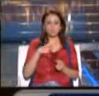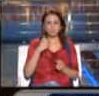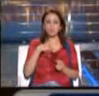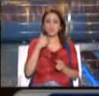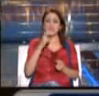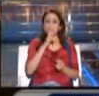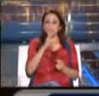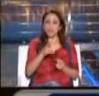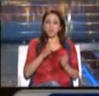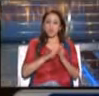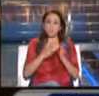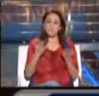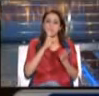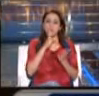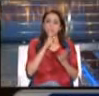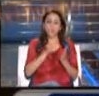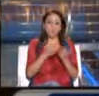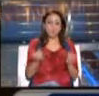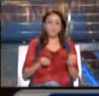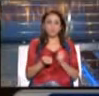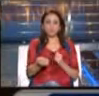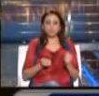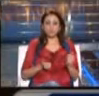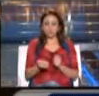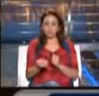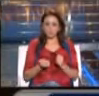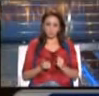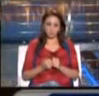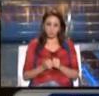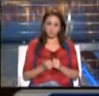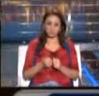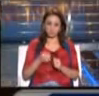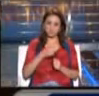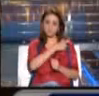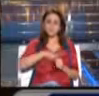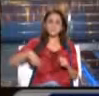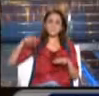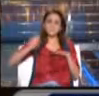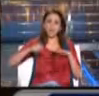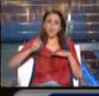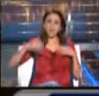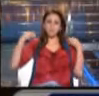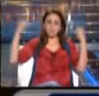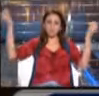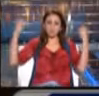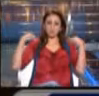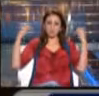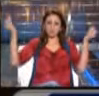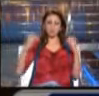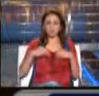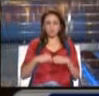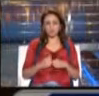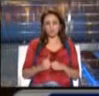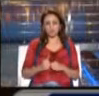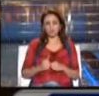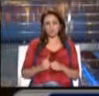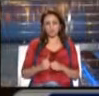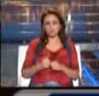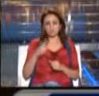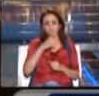في اوراق بيقول لك ايه في الدرب، راحت المحكمة الرياضية، وفي الاخر برضو انت عايز